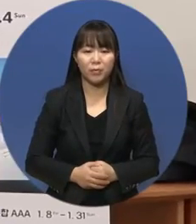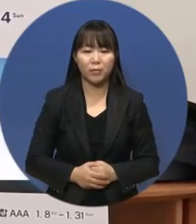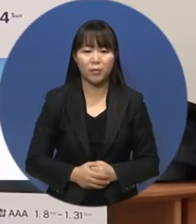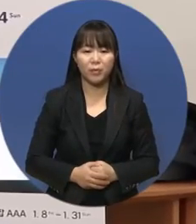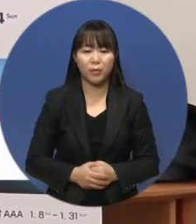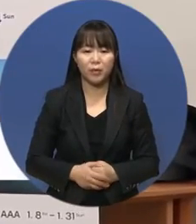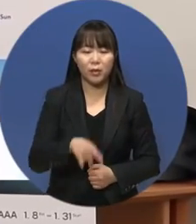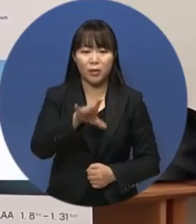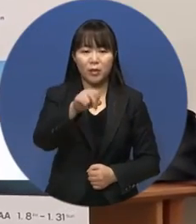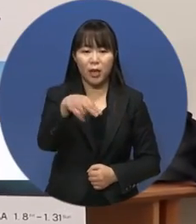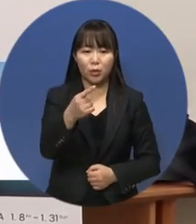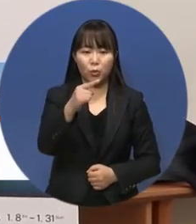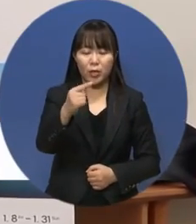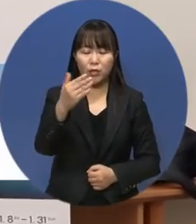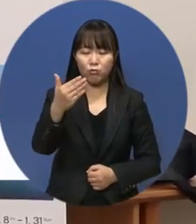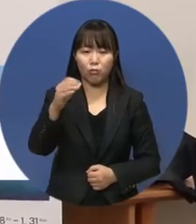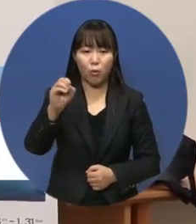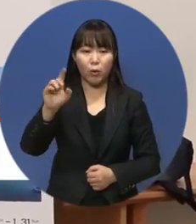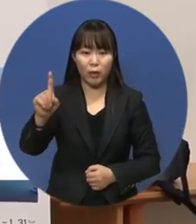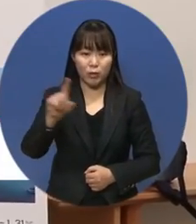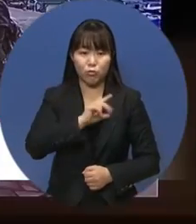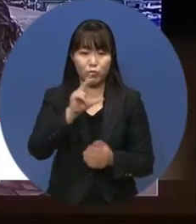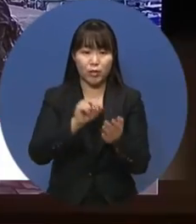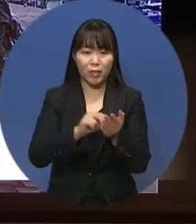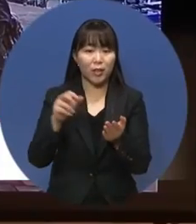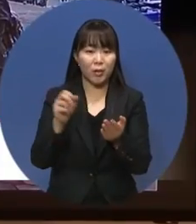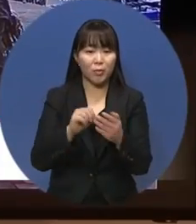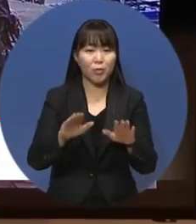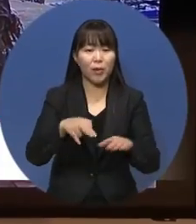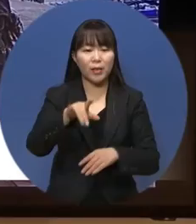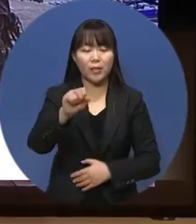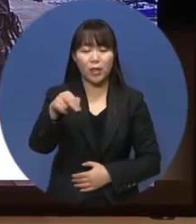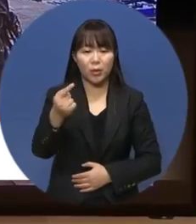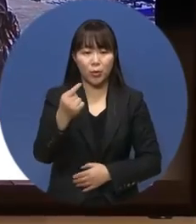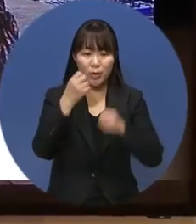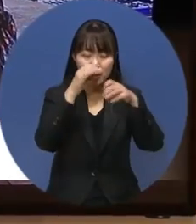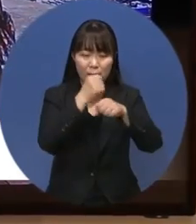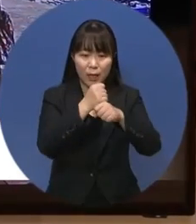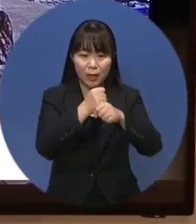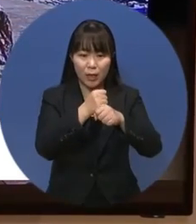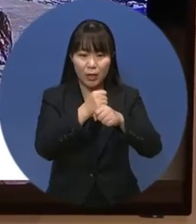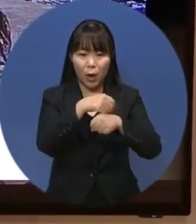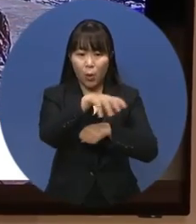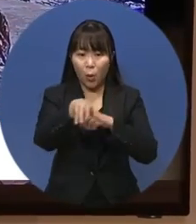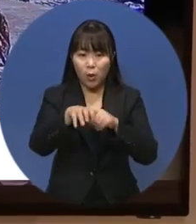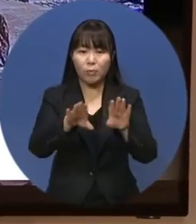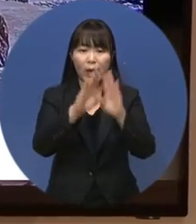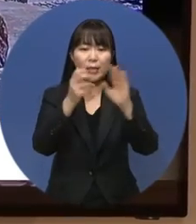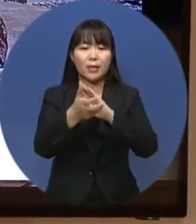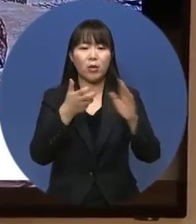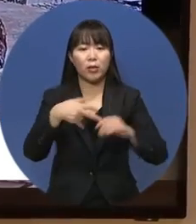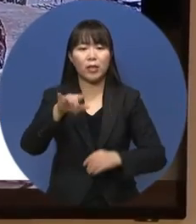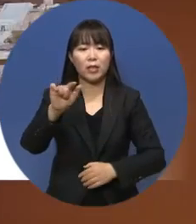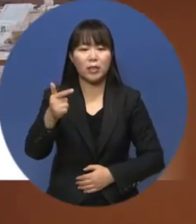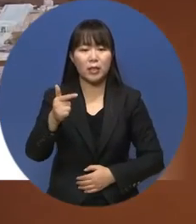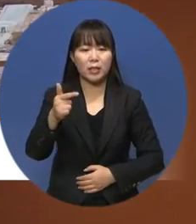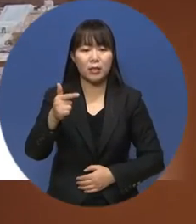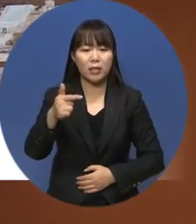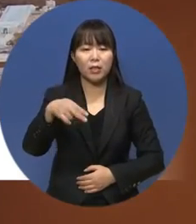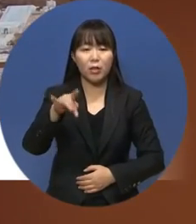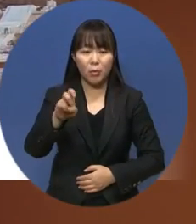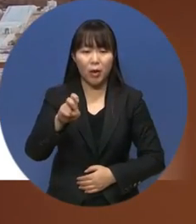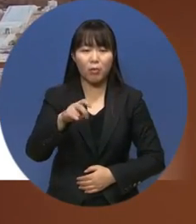장도 1902 를 주제로 열린 이번 전시회는 장도 창작 스튜디오 가 문을 열기 전 진 성 으로 불리던 때 살았던